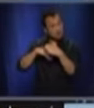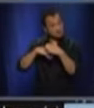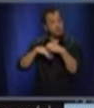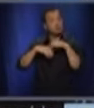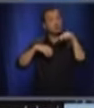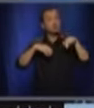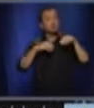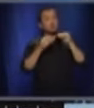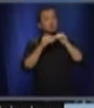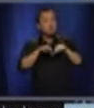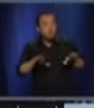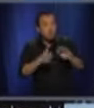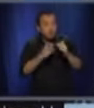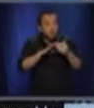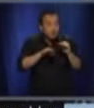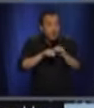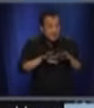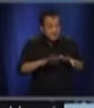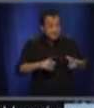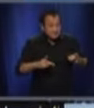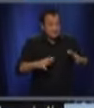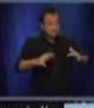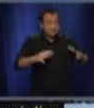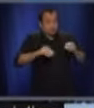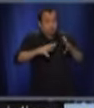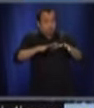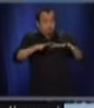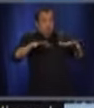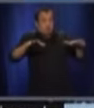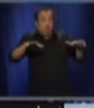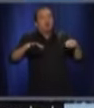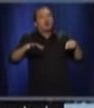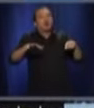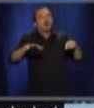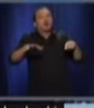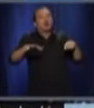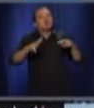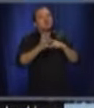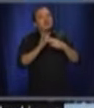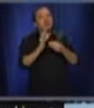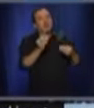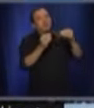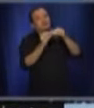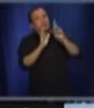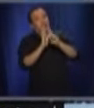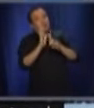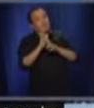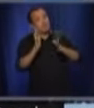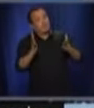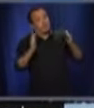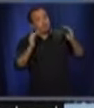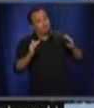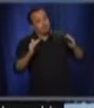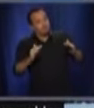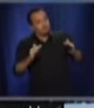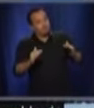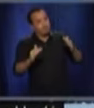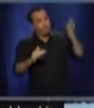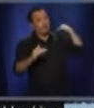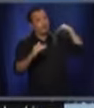ça qu'on met ces mesures-là et qu'on remet des mesures. Notre liberté a été très difficile à gagner avec le déconfinement qu'on a